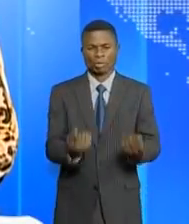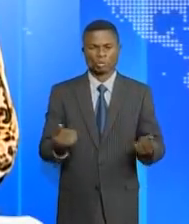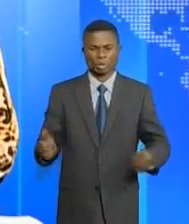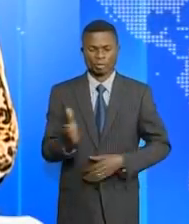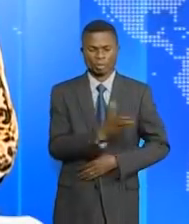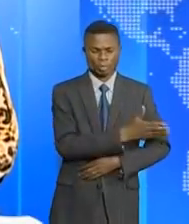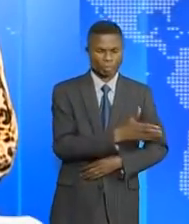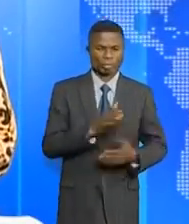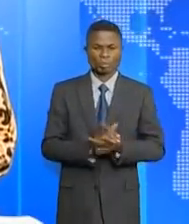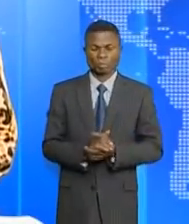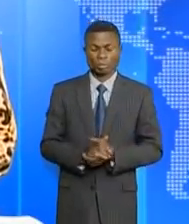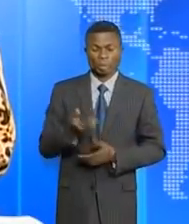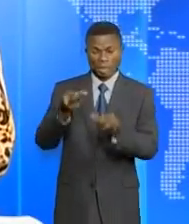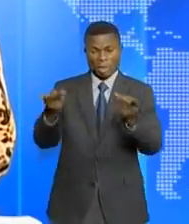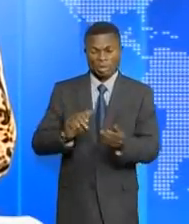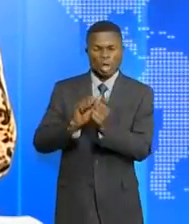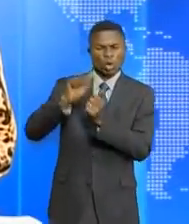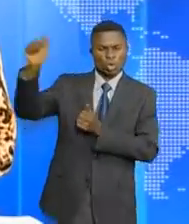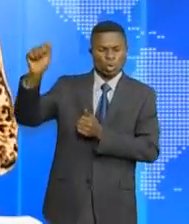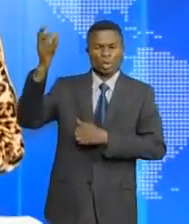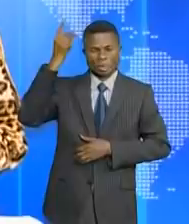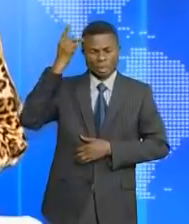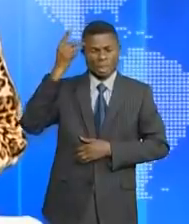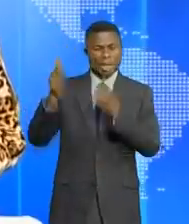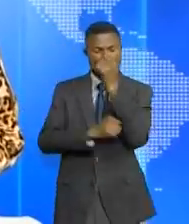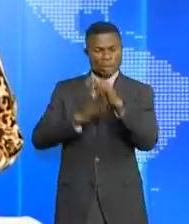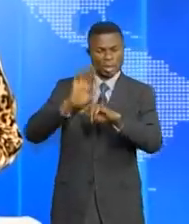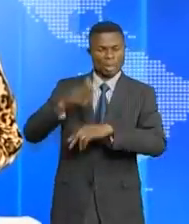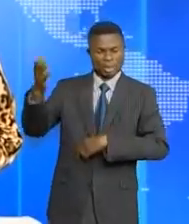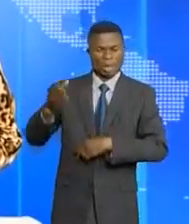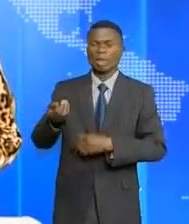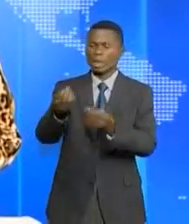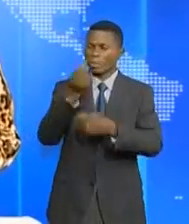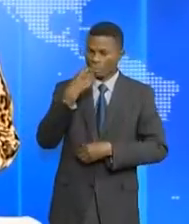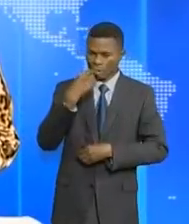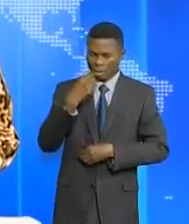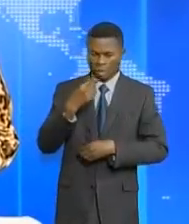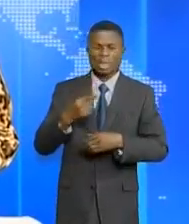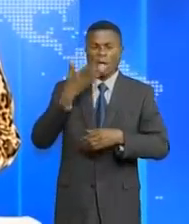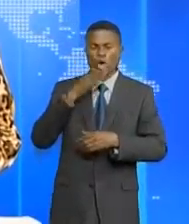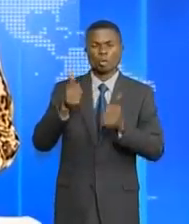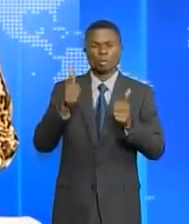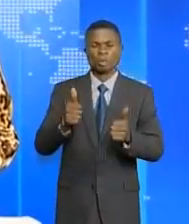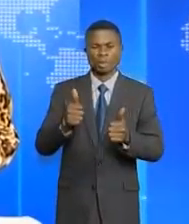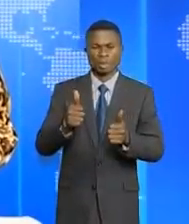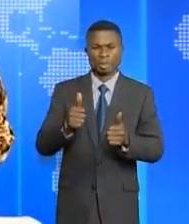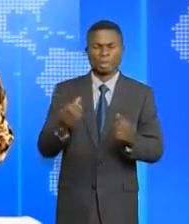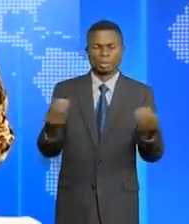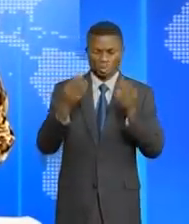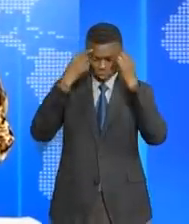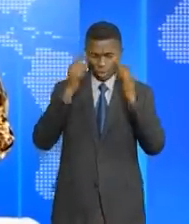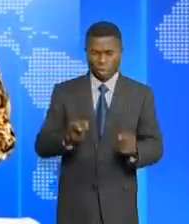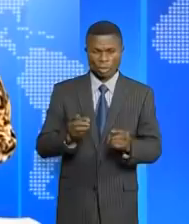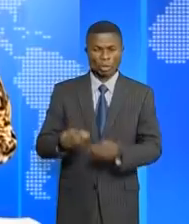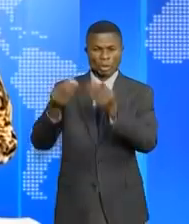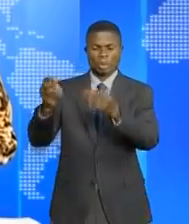Même si ce coin est éloigné de grands centres, ses habitants peuvent être soignés dans les meilleures conditions, d'où cette résolution de doter